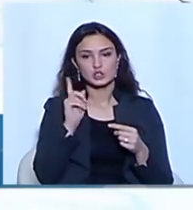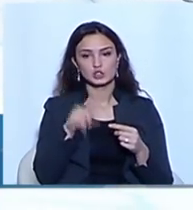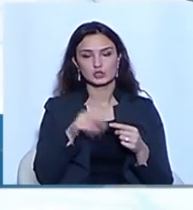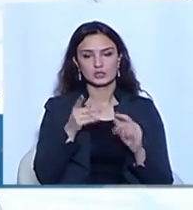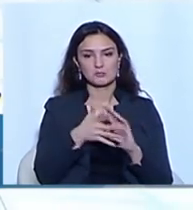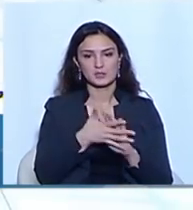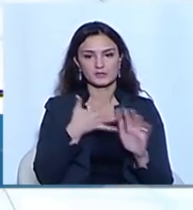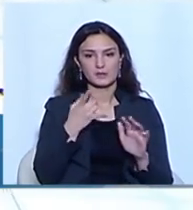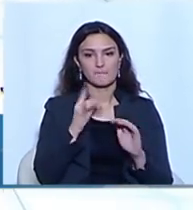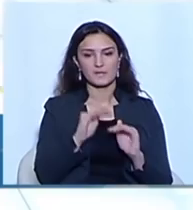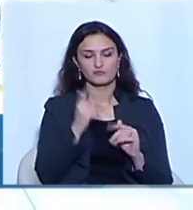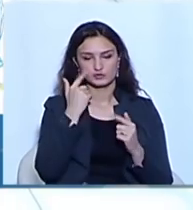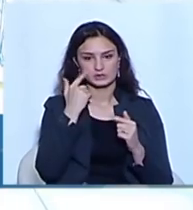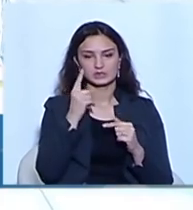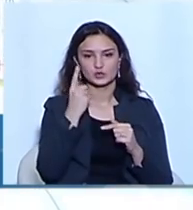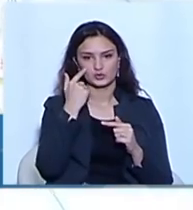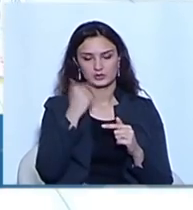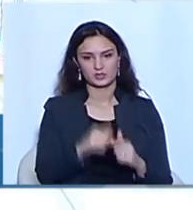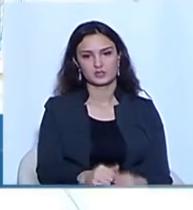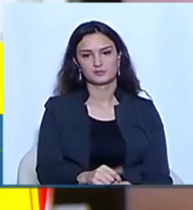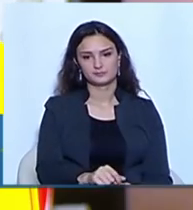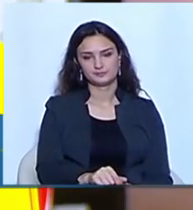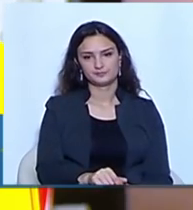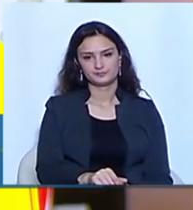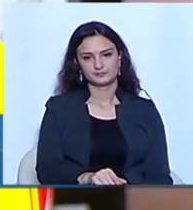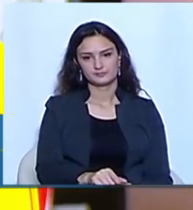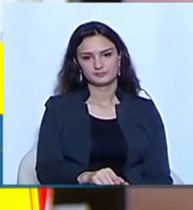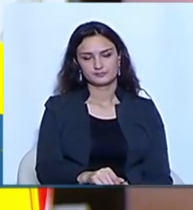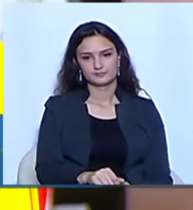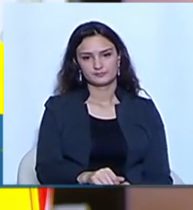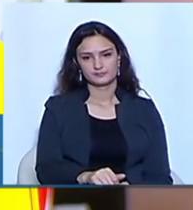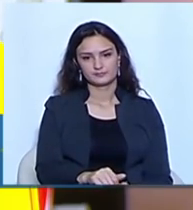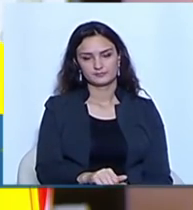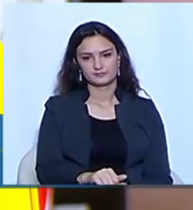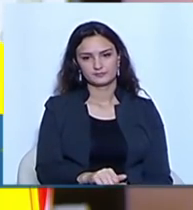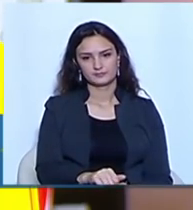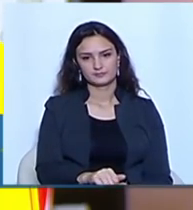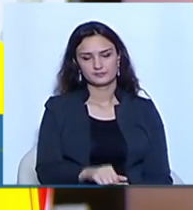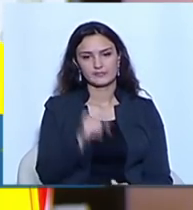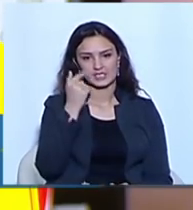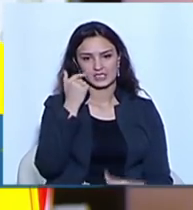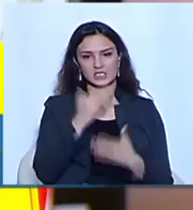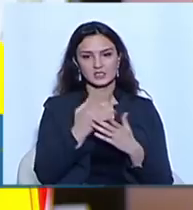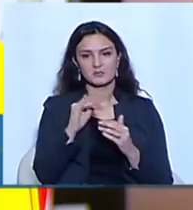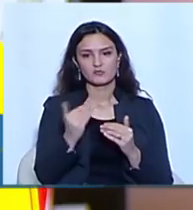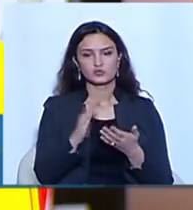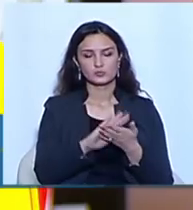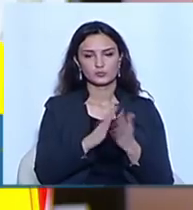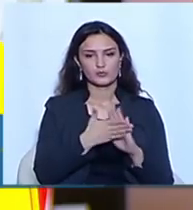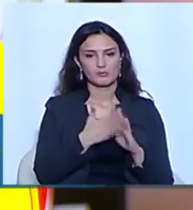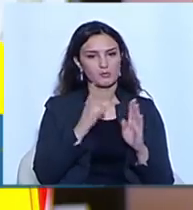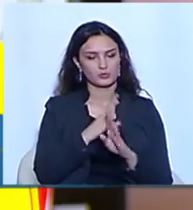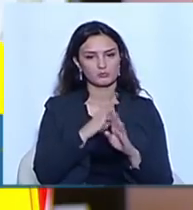და მიხვდე ბავშვი რო ტირის, რატო ტირის. შენ ჯინაზე არ ტირის. ტირილი არის ბავშვის ბუნებრივი